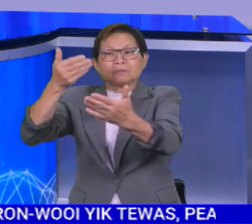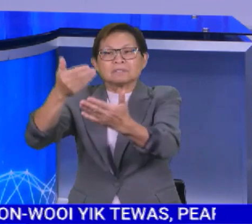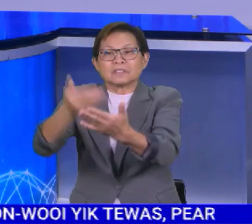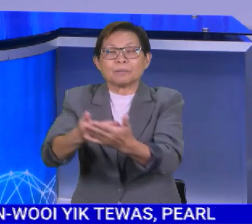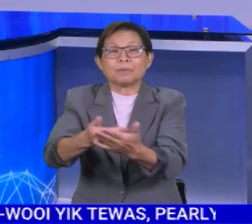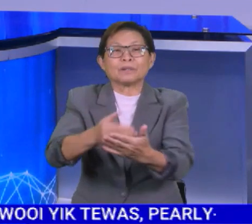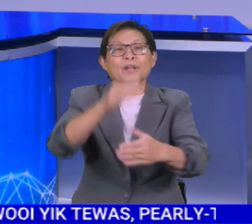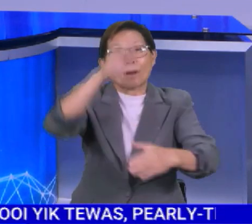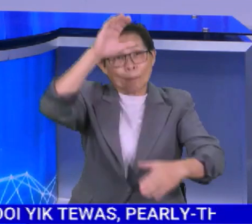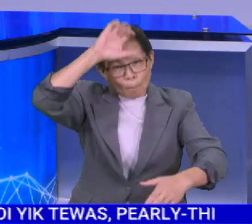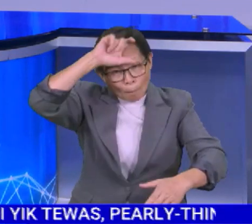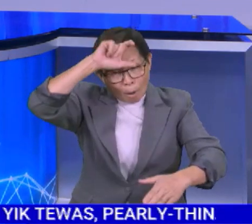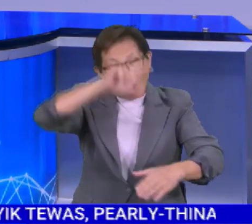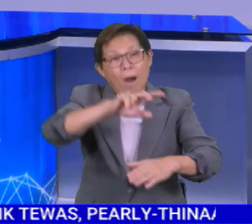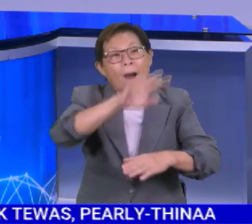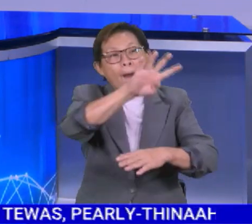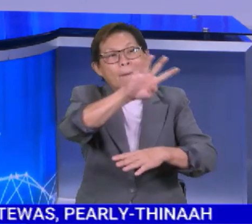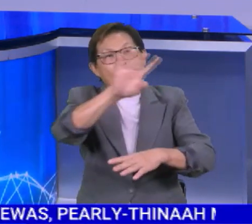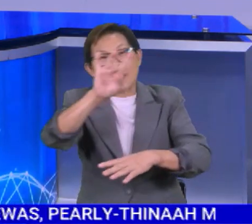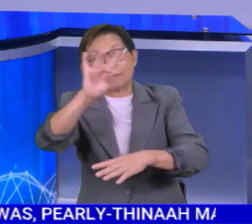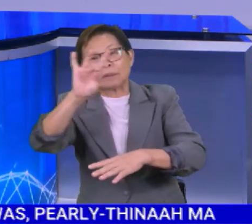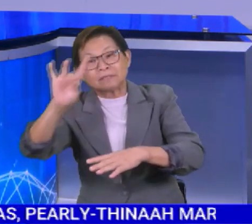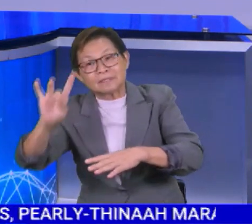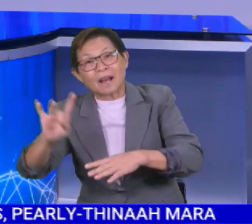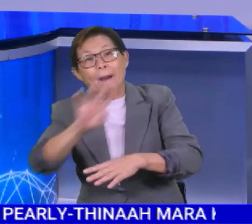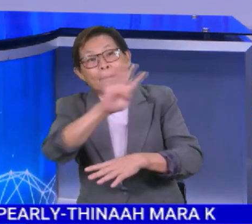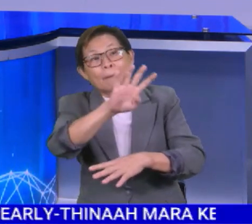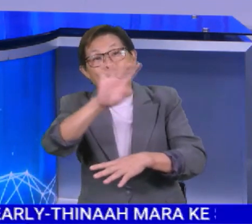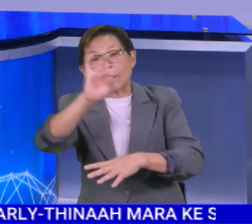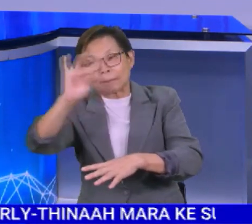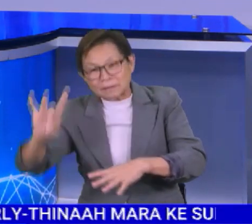bumi Turkiye dalam tempoh 48 jam tragedi.